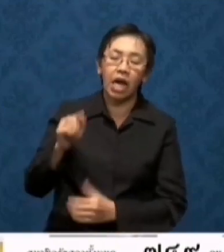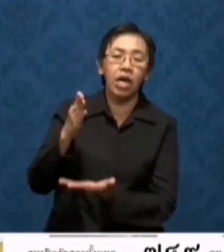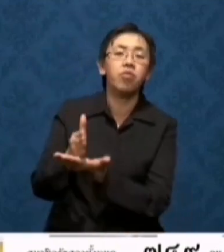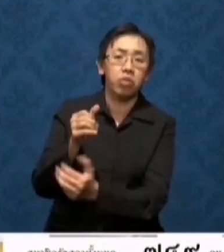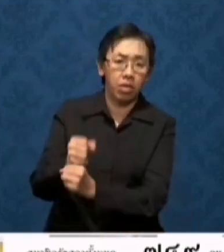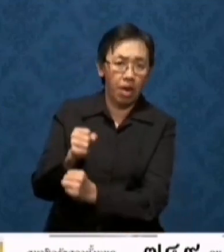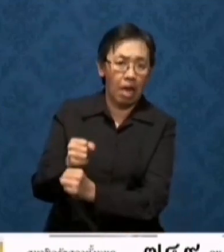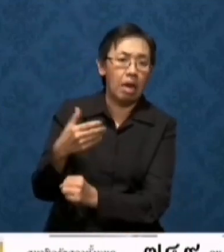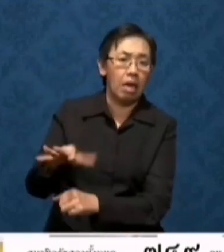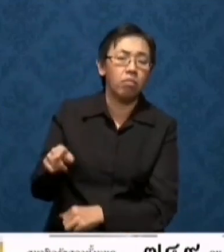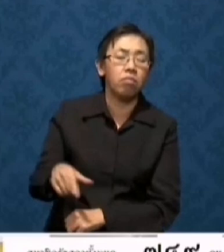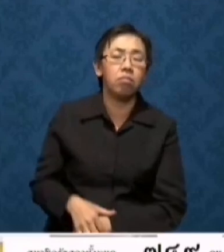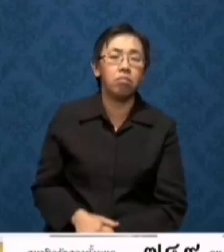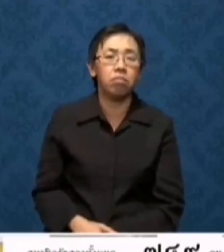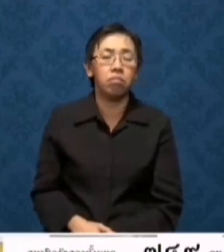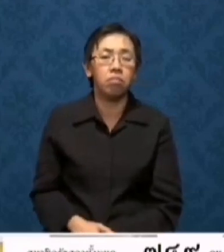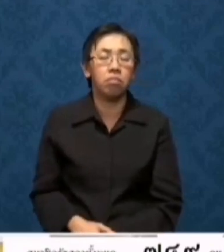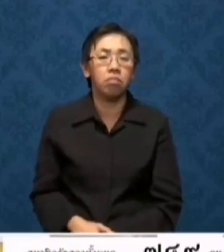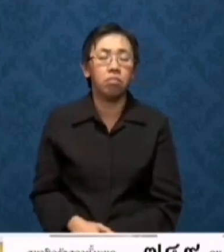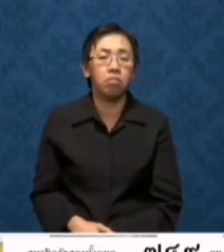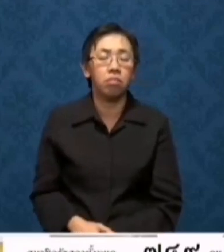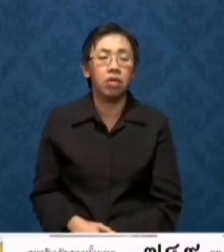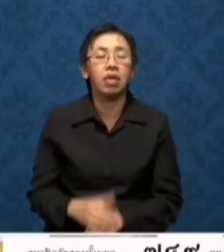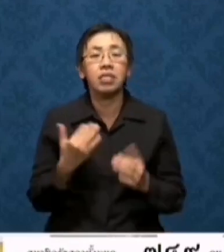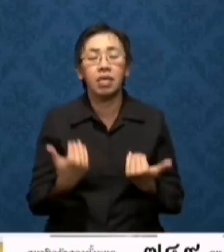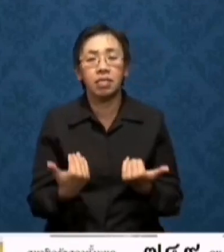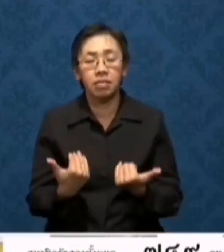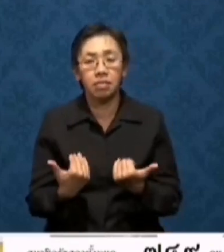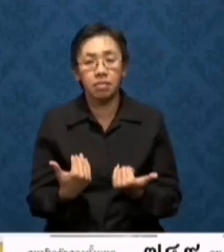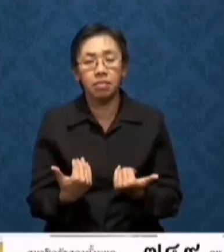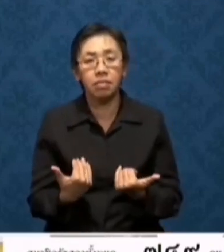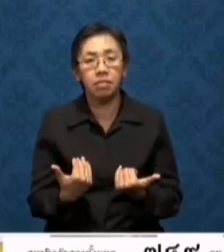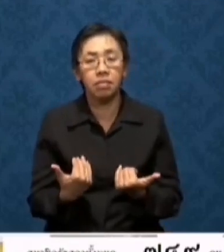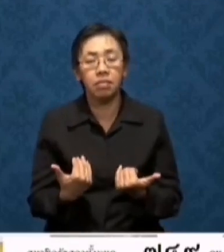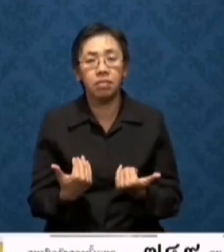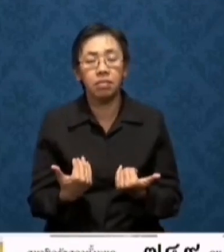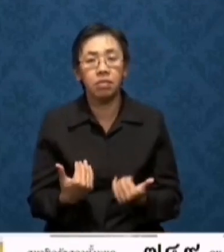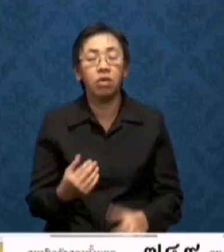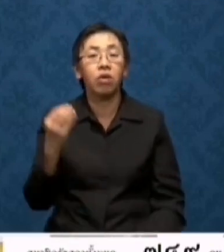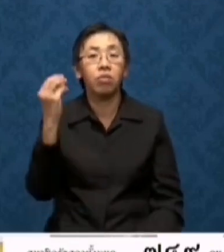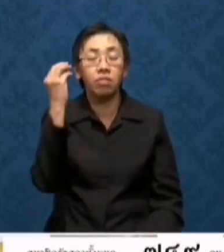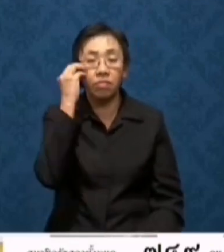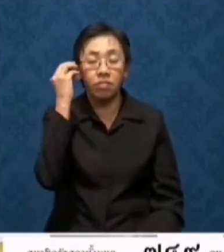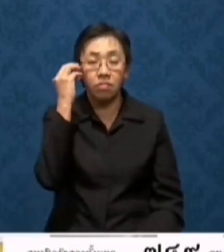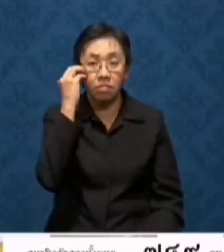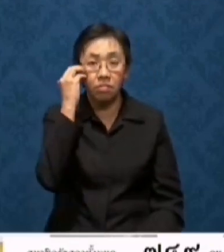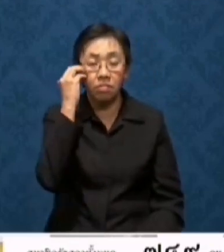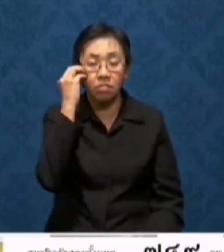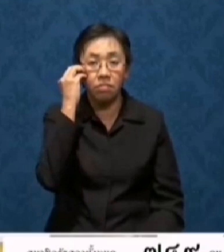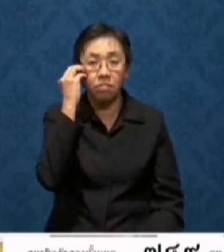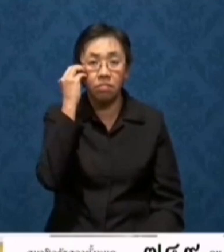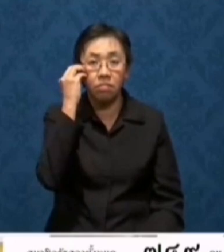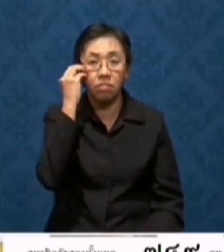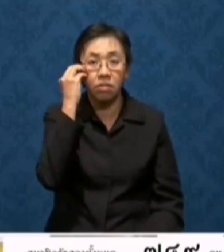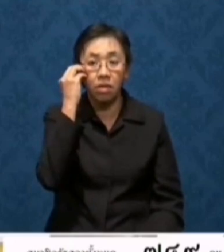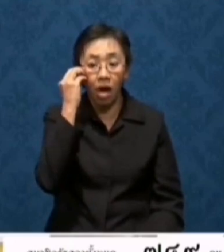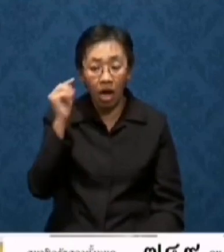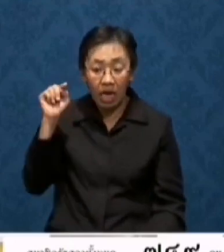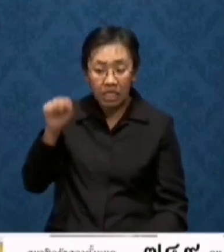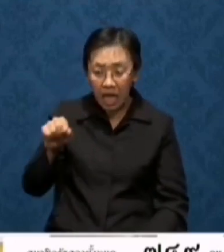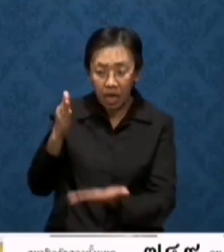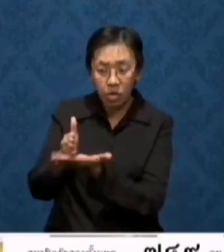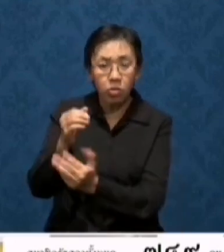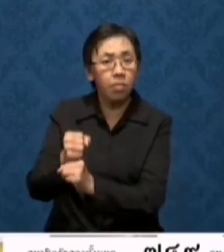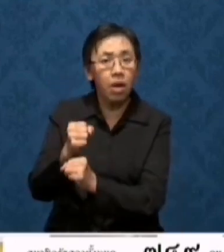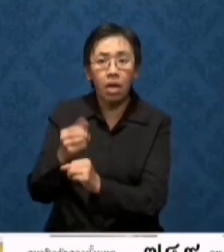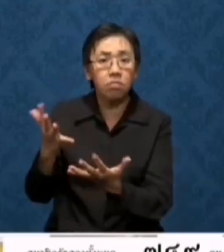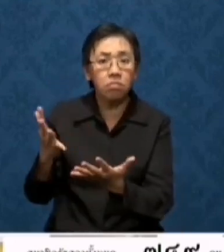แล้วด้วยซ้ำแต่ในเวลานี้ คุณพิทธาลิตเจรญรัยัไม่ถูถสั่งอะไรเลย